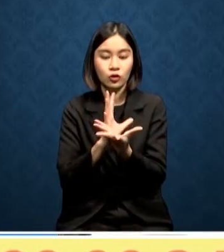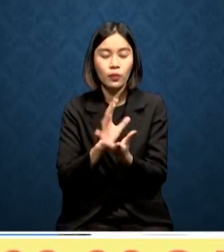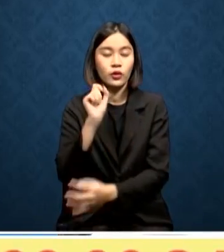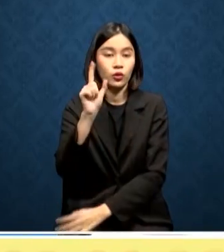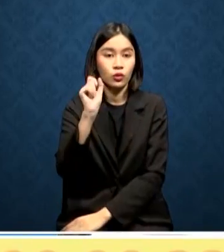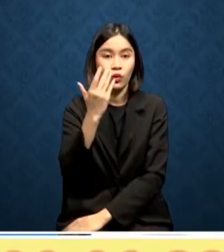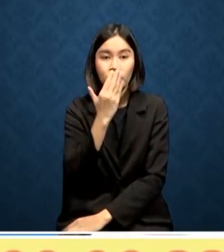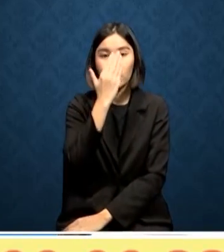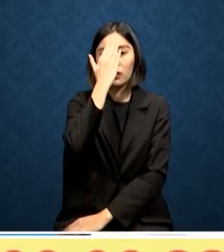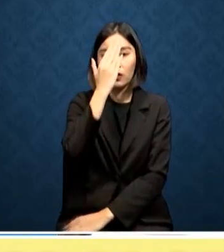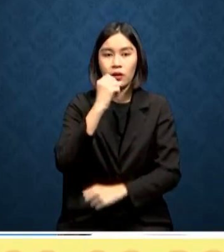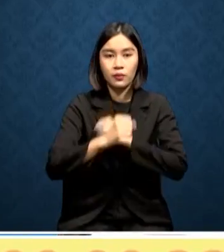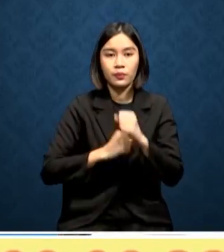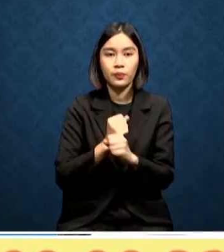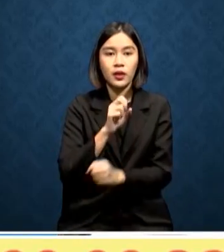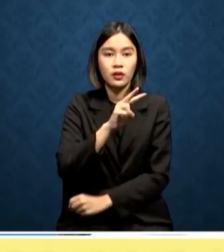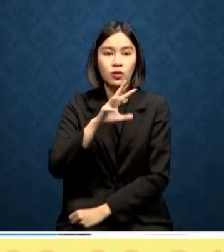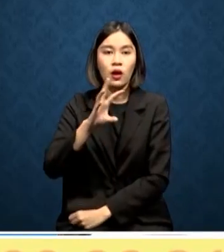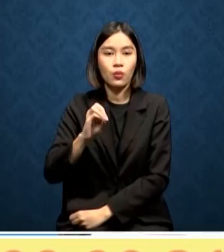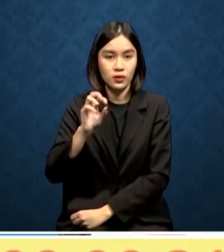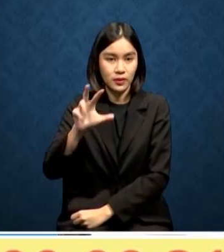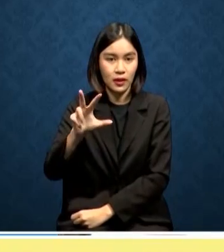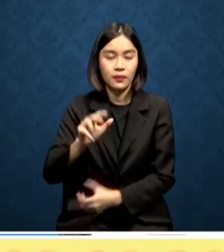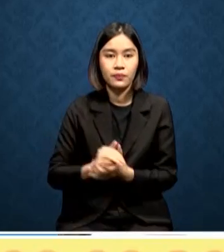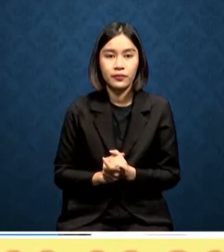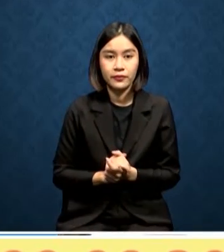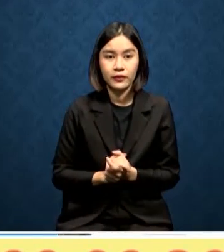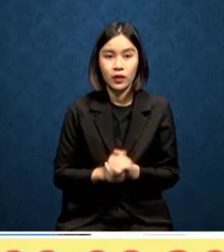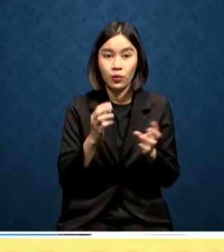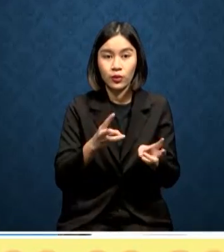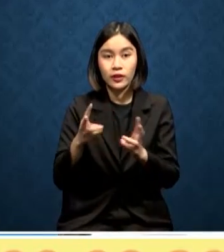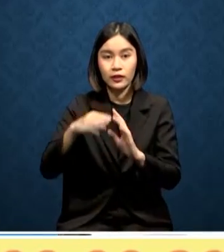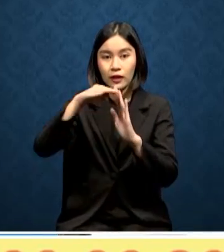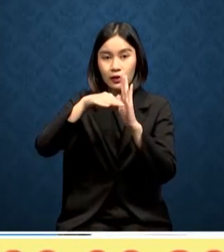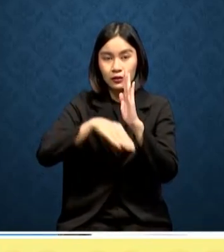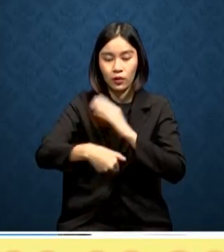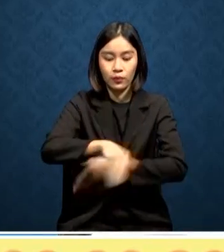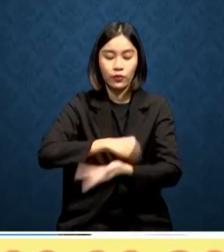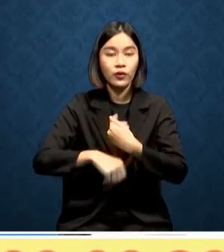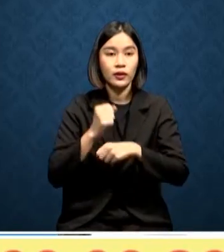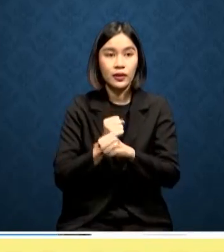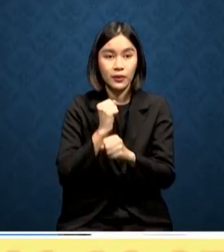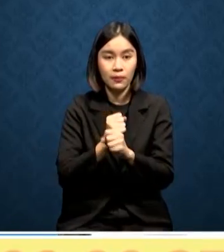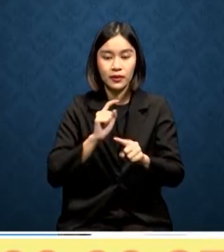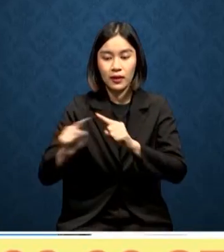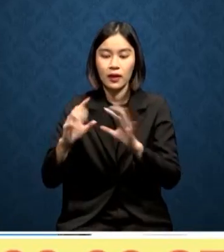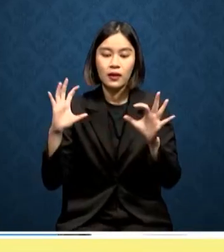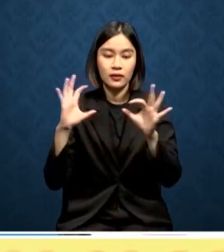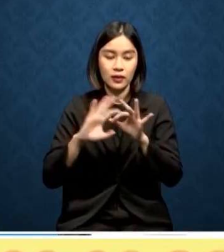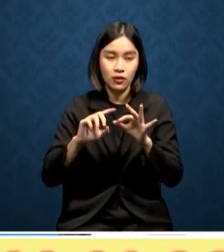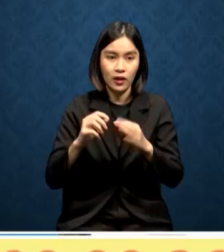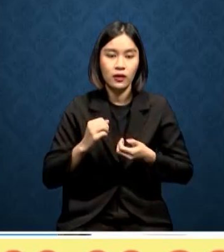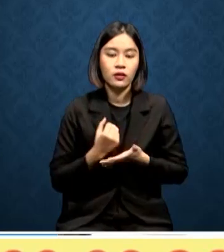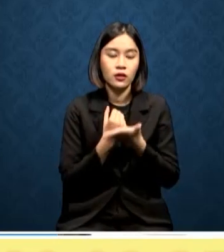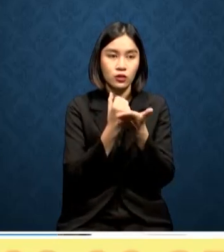กเฉินพ.ศ. 2563และหลักเกณฑ์วิธีปฏิบัติปีกย่อยเกี่ยวกับการให้ความ